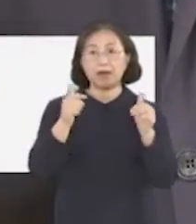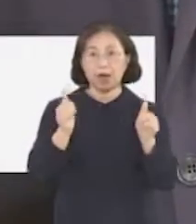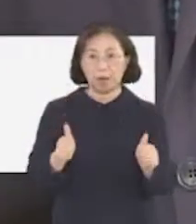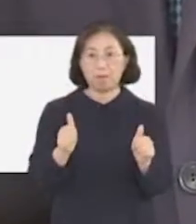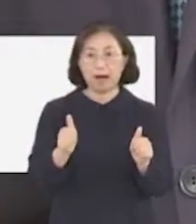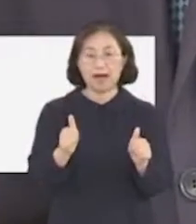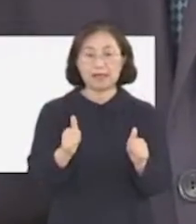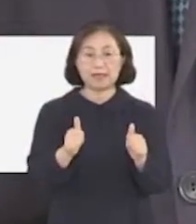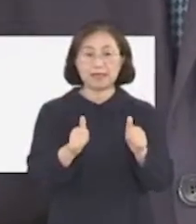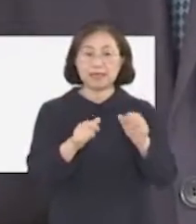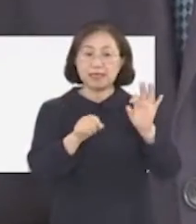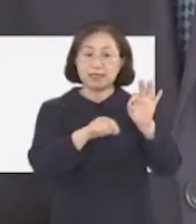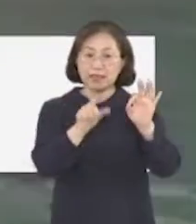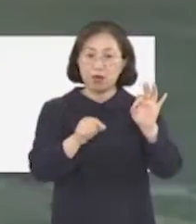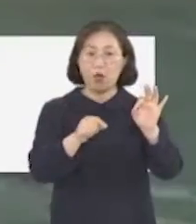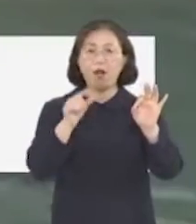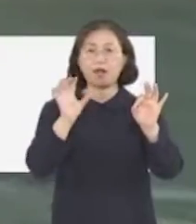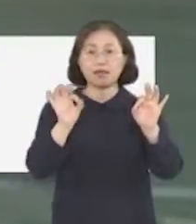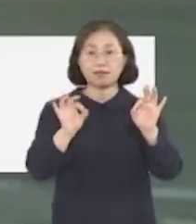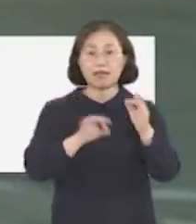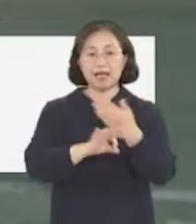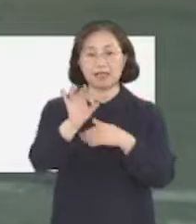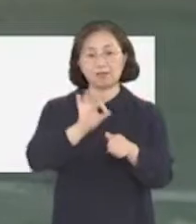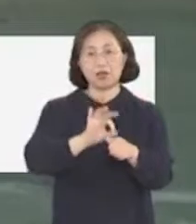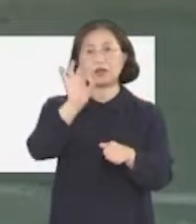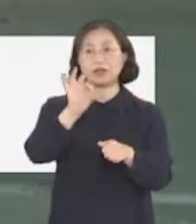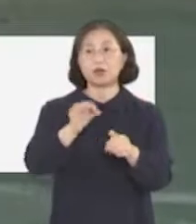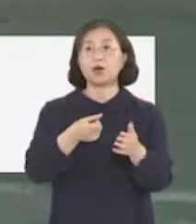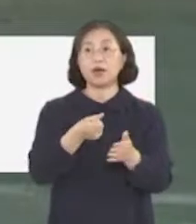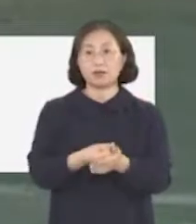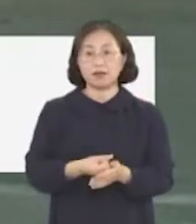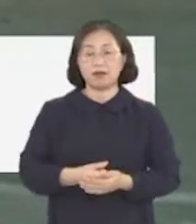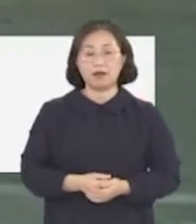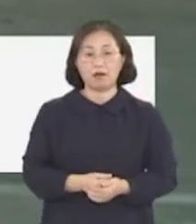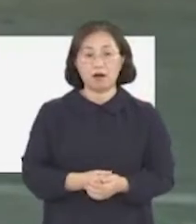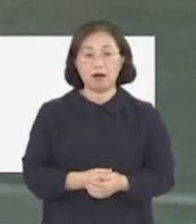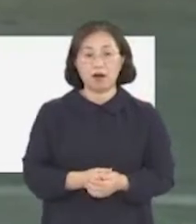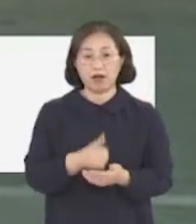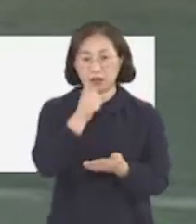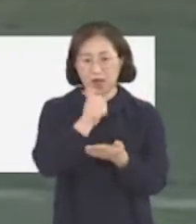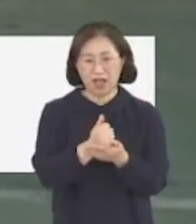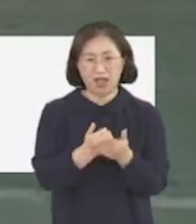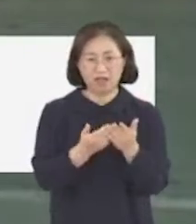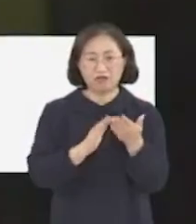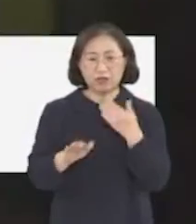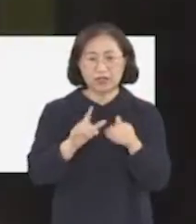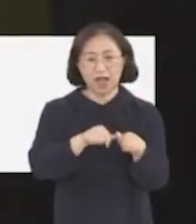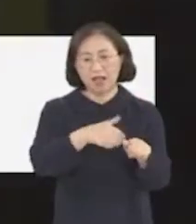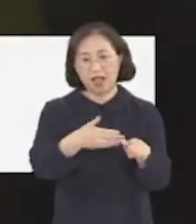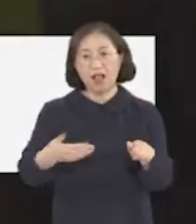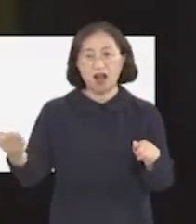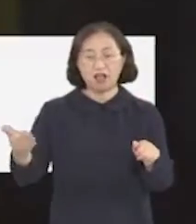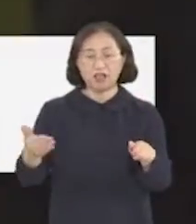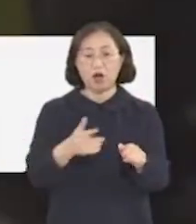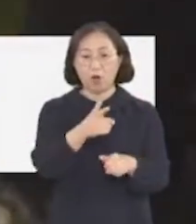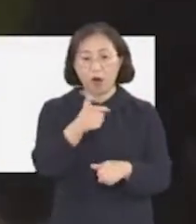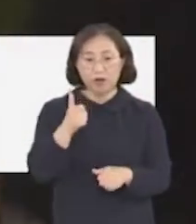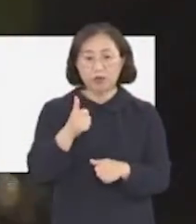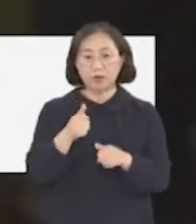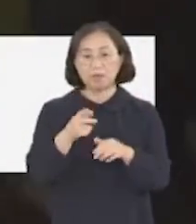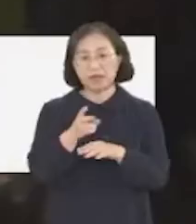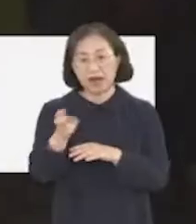공판기일을 다음 달 10일 오전 10시로 정했습니다 범행 후 시간이 많이지나 권총과 범행